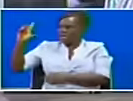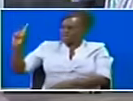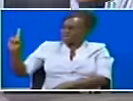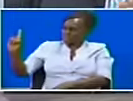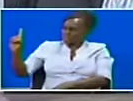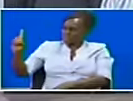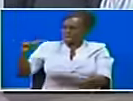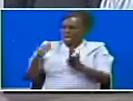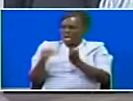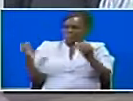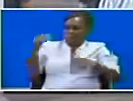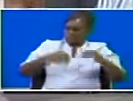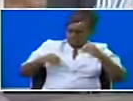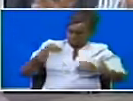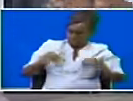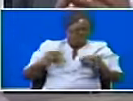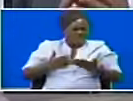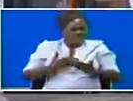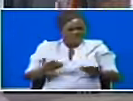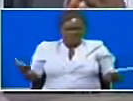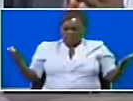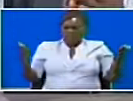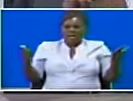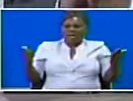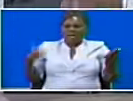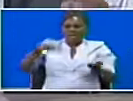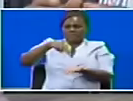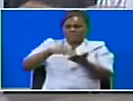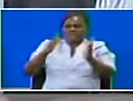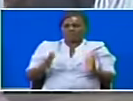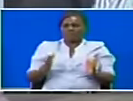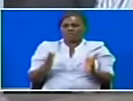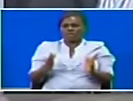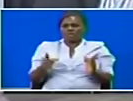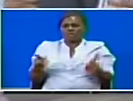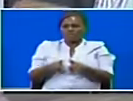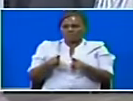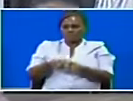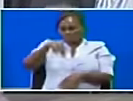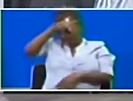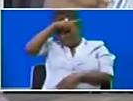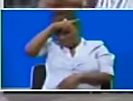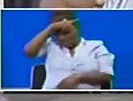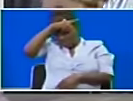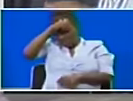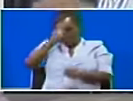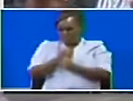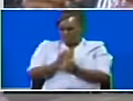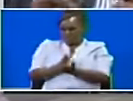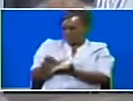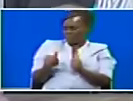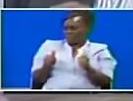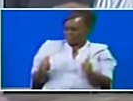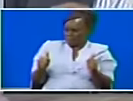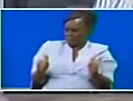kwa anti-corruption, ameenda popote ambao presidential candidate anatakiwa. Hata degree yake amechukua kuhakikisha kwamba iko